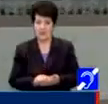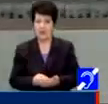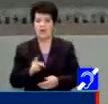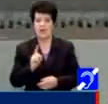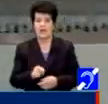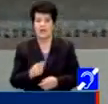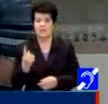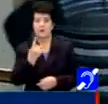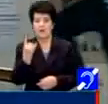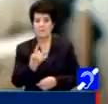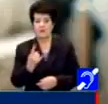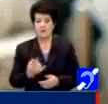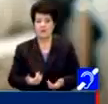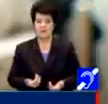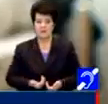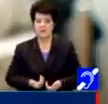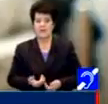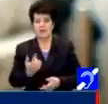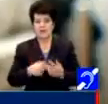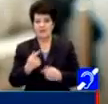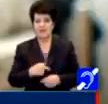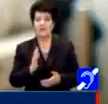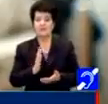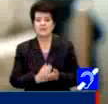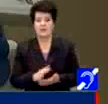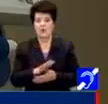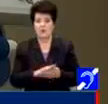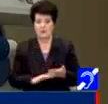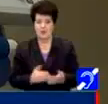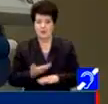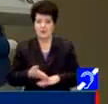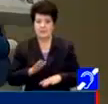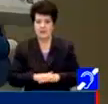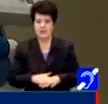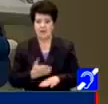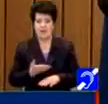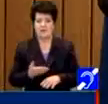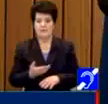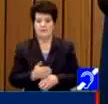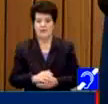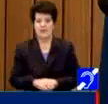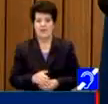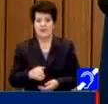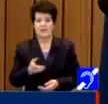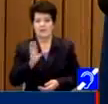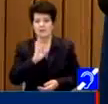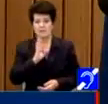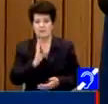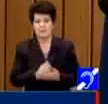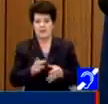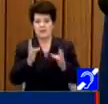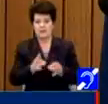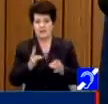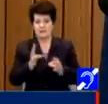a dat primele semne de oarecare revenire, dar se află în continuare în stare extrem de gravă. Doamna are un